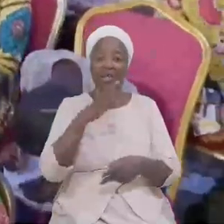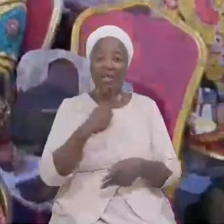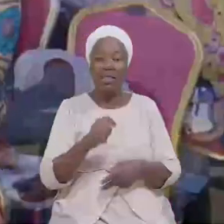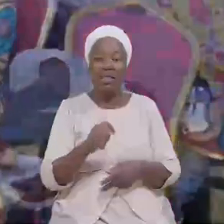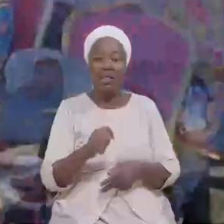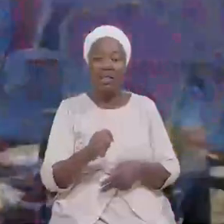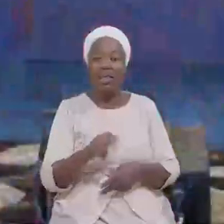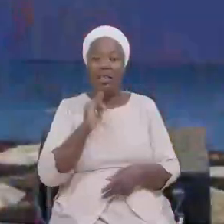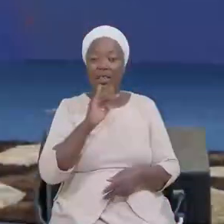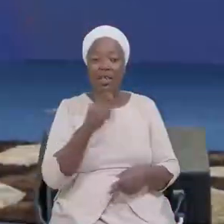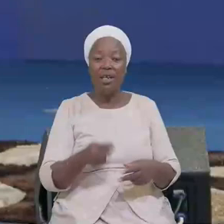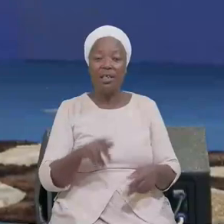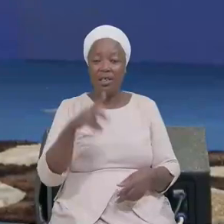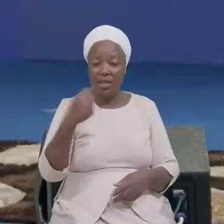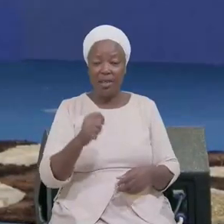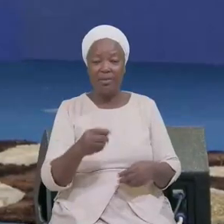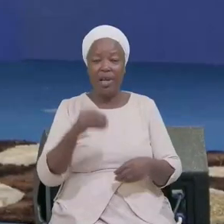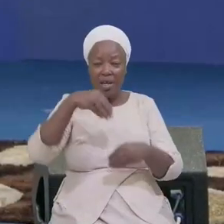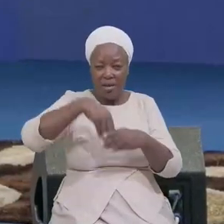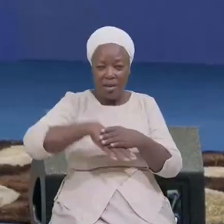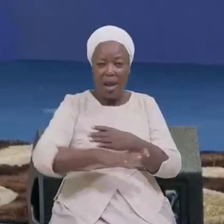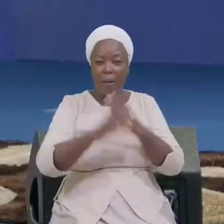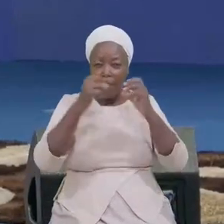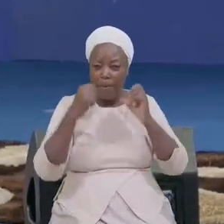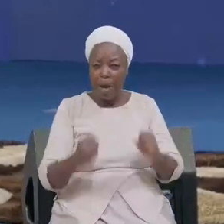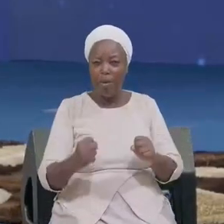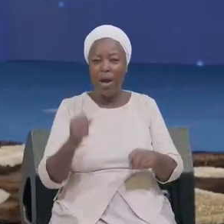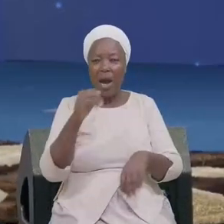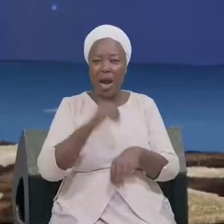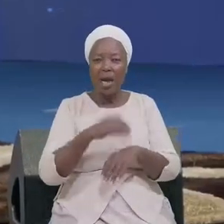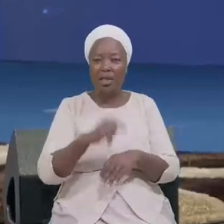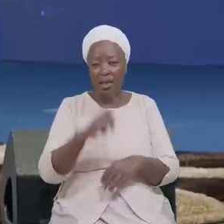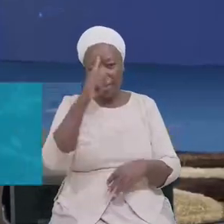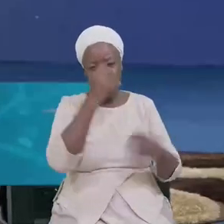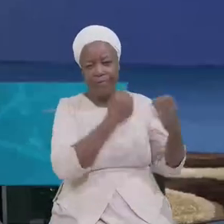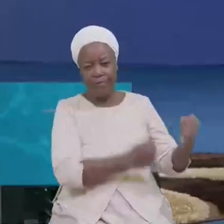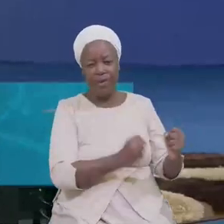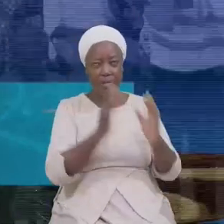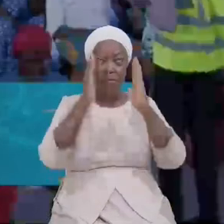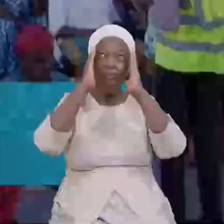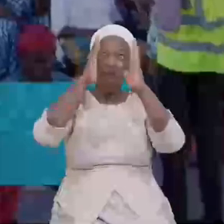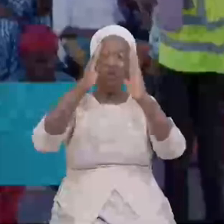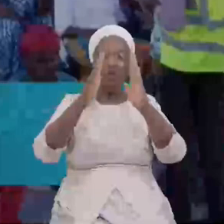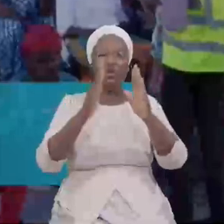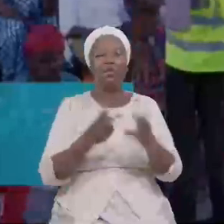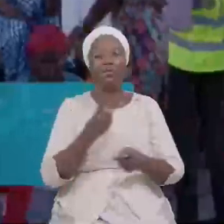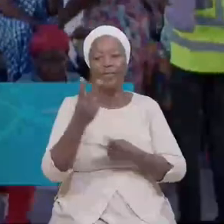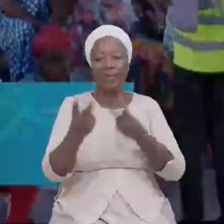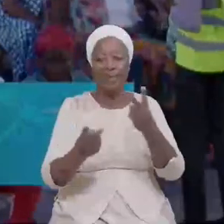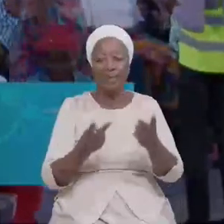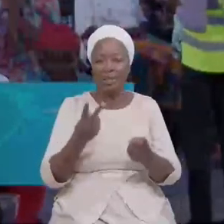Troisième point, la puissance insondable de sa visitation axée sur la foi.